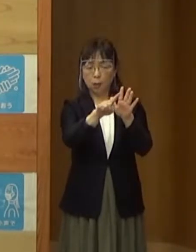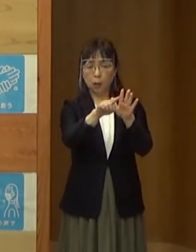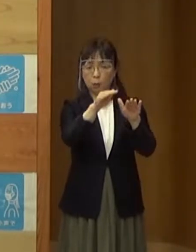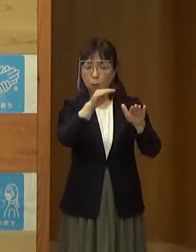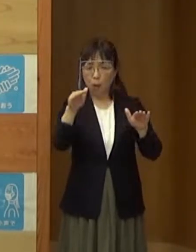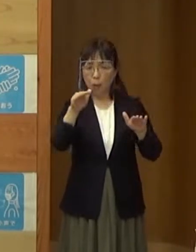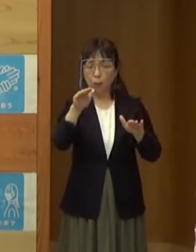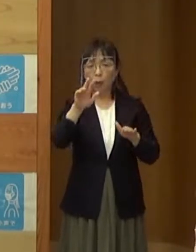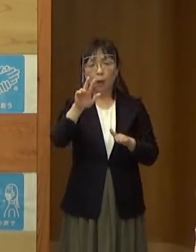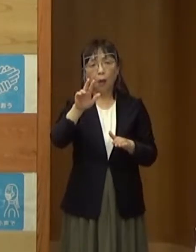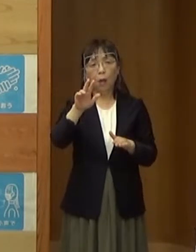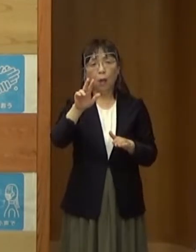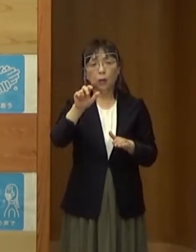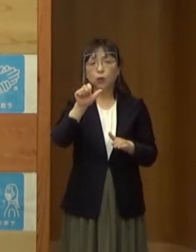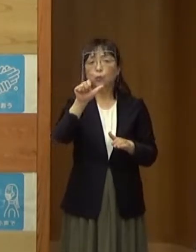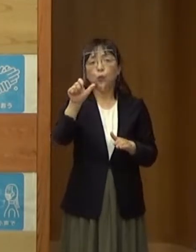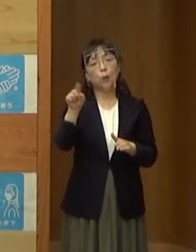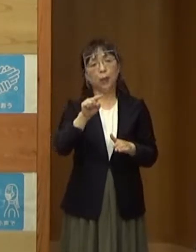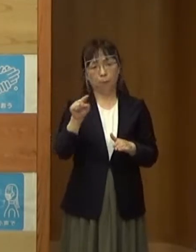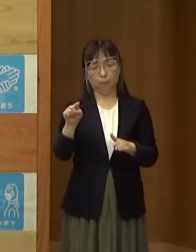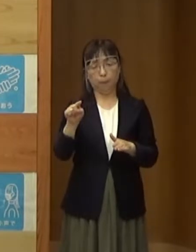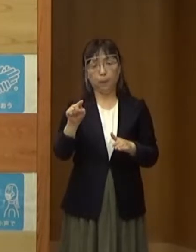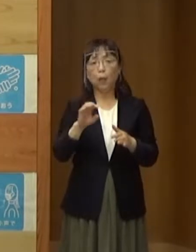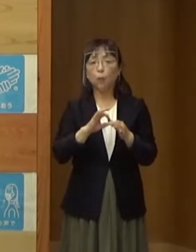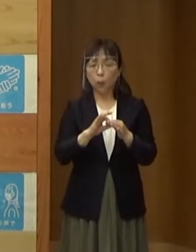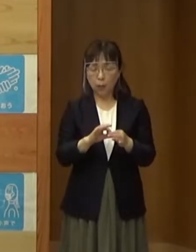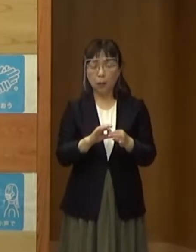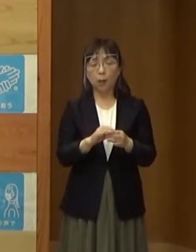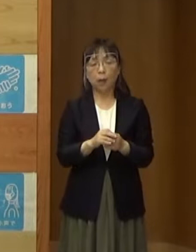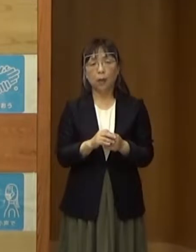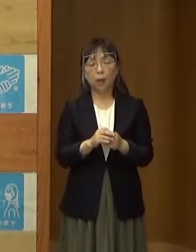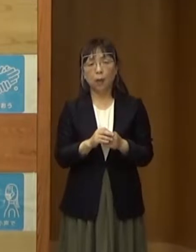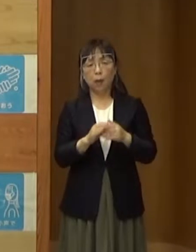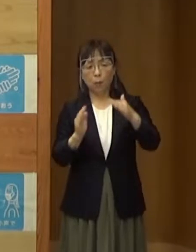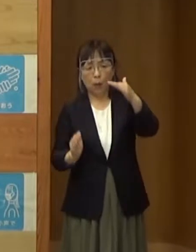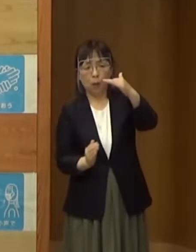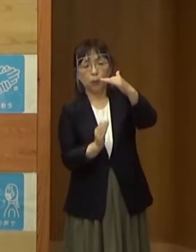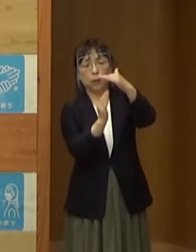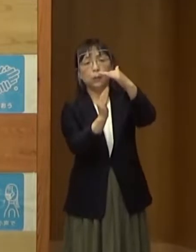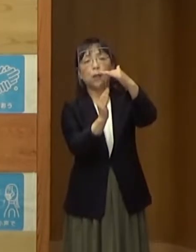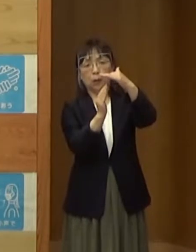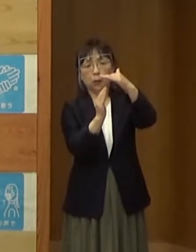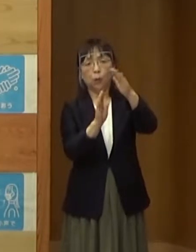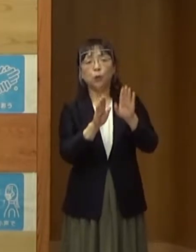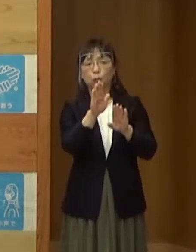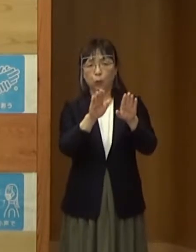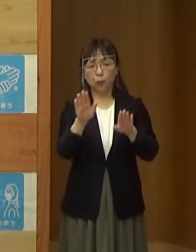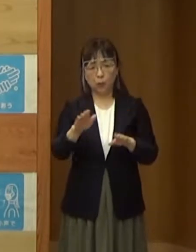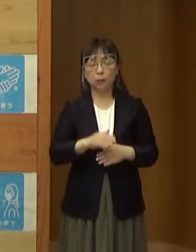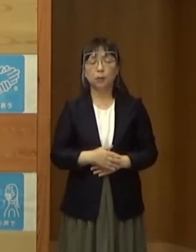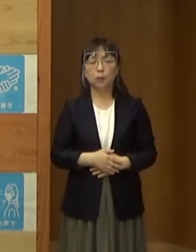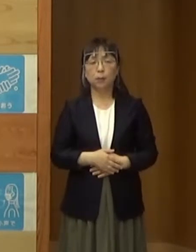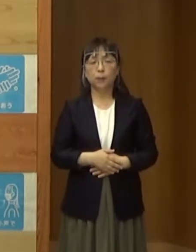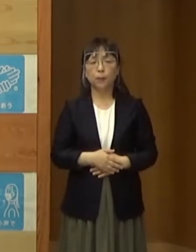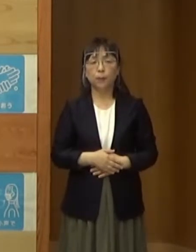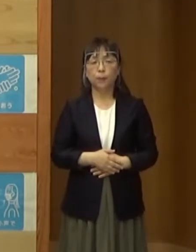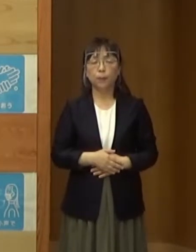準というのが人口10万人あたり25人ですので、もうそれに近いという状況になっています。